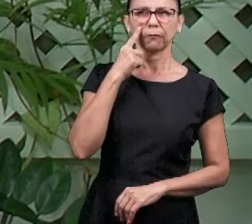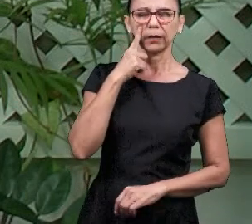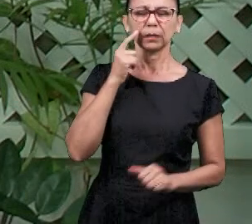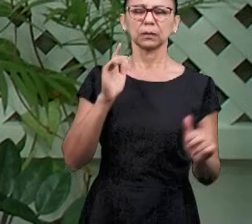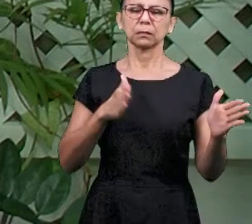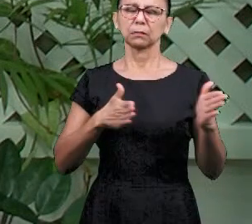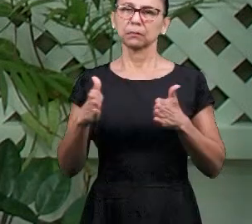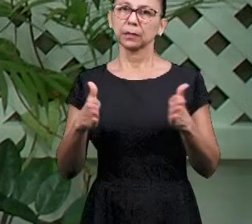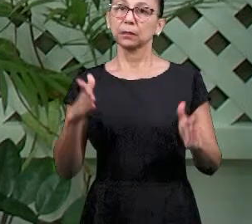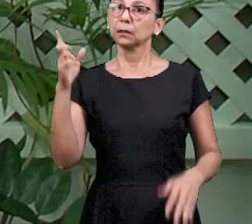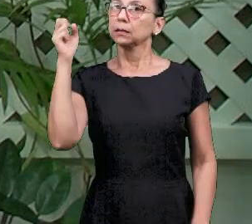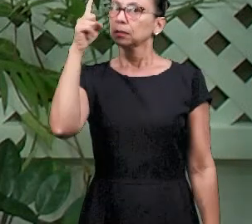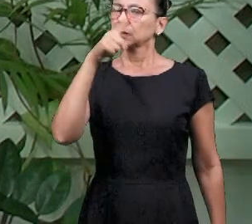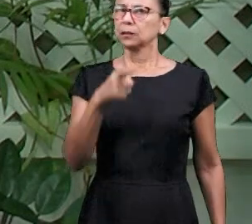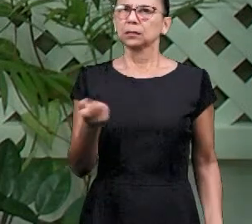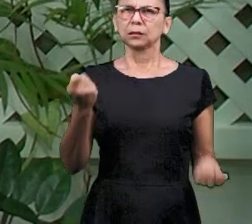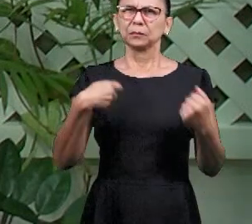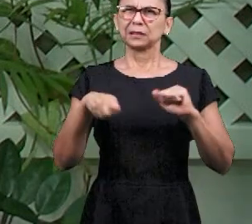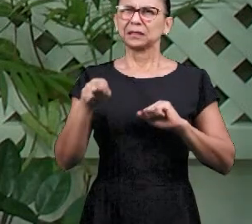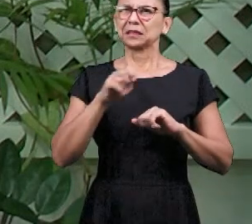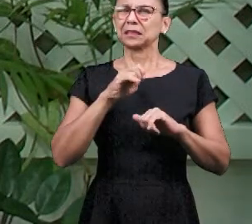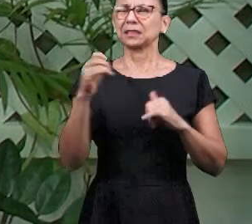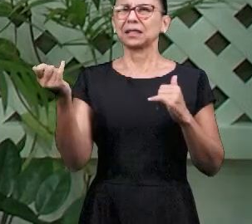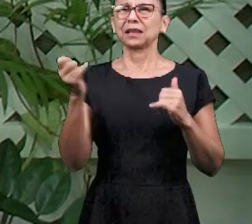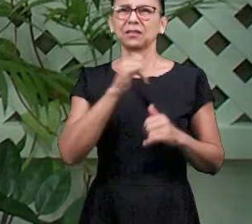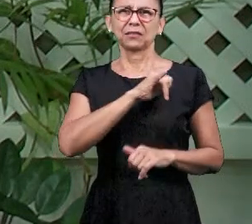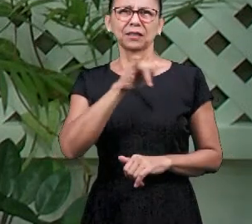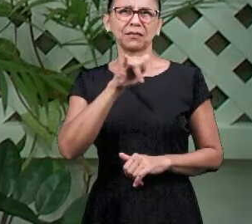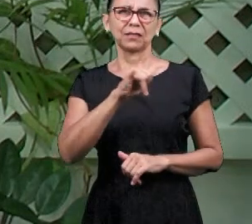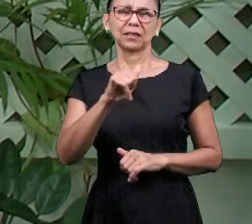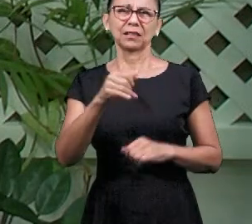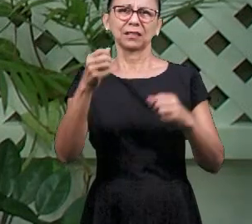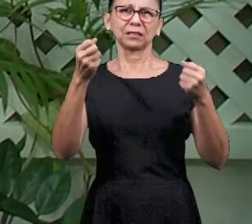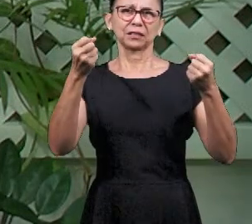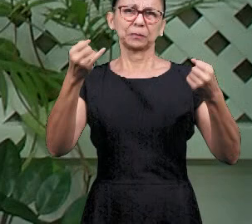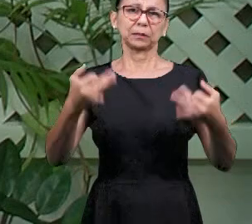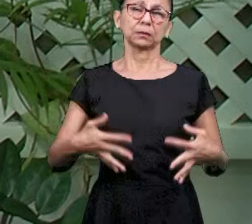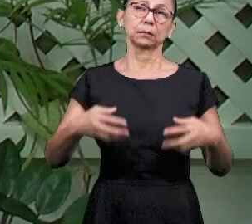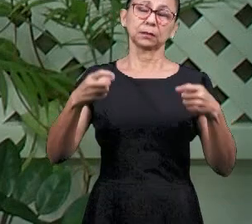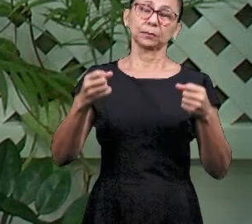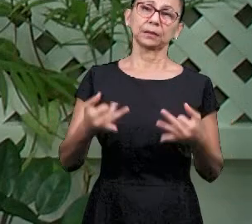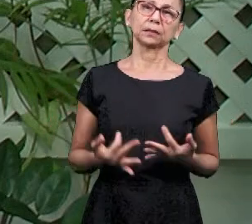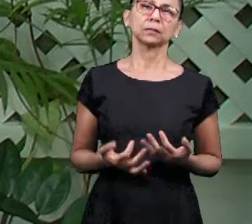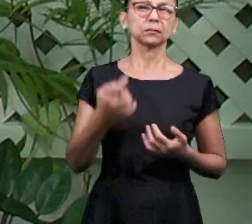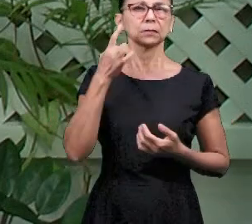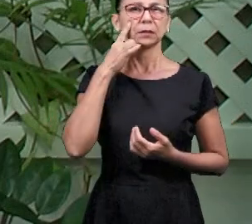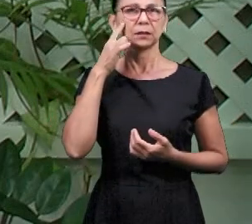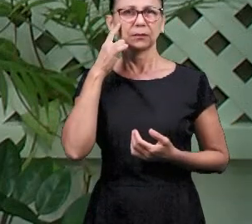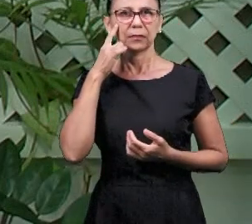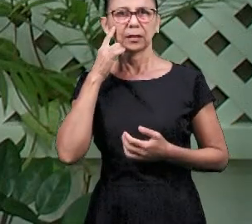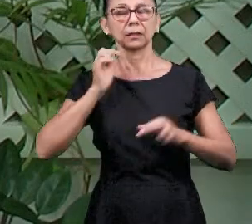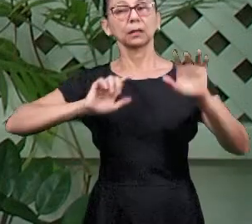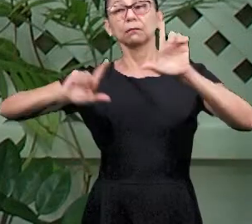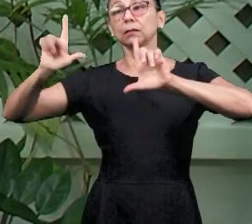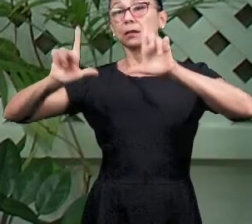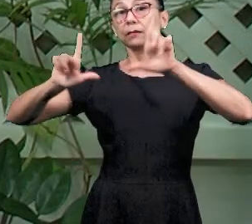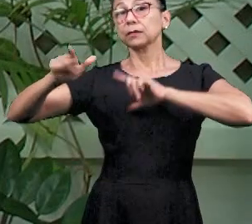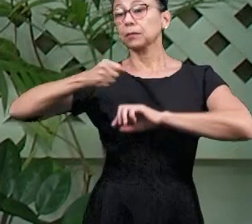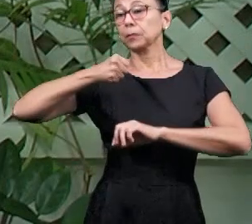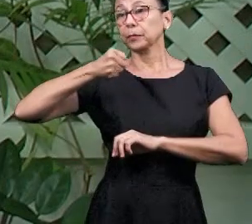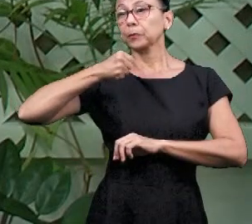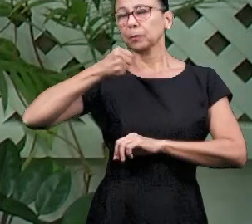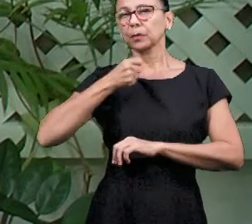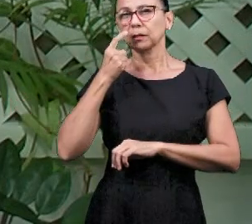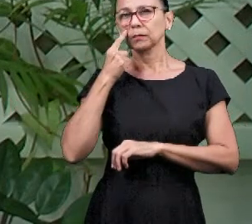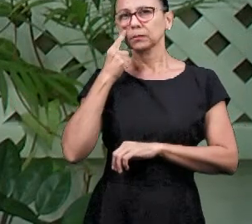se présenter. Mais de n'importe quelle manière, nous sommes ici, nous remercions à Dieu pour cette opportunité de plus. En